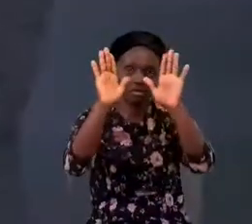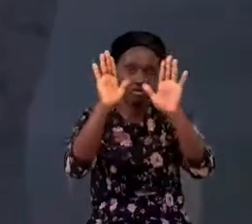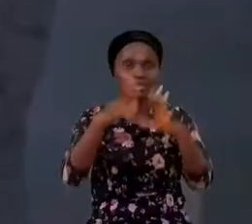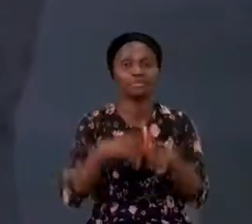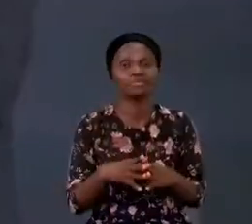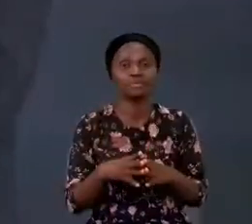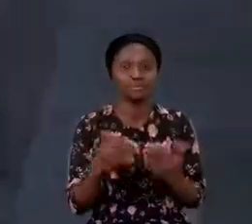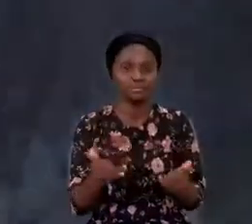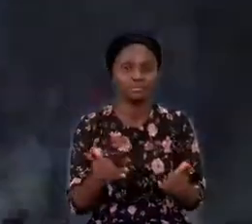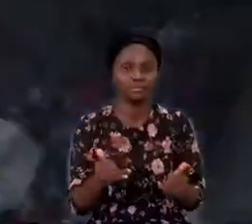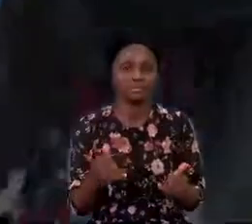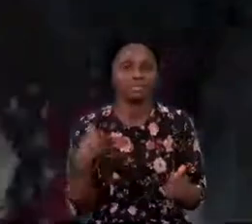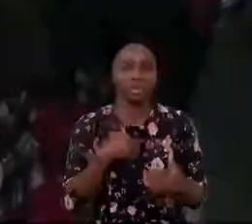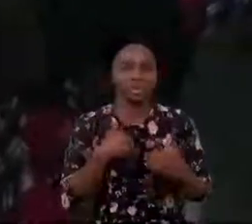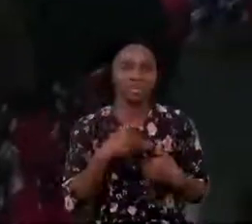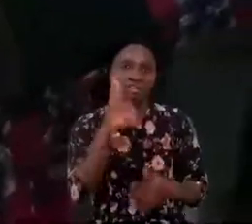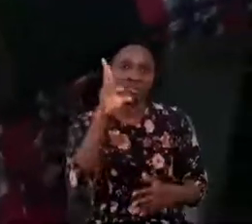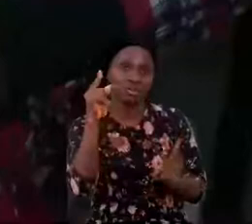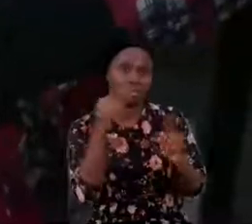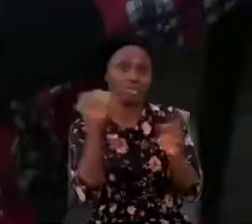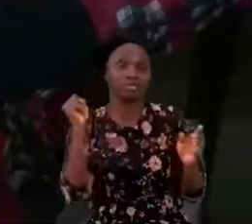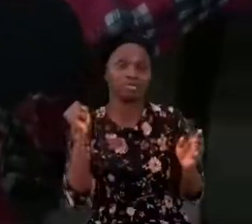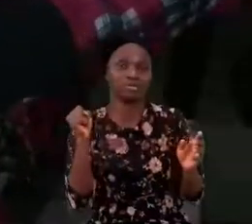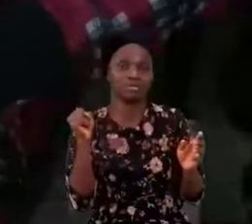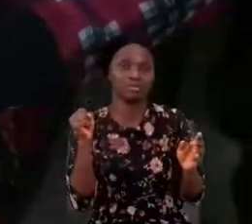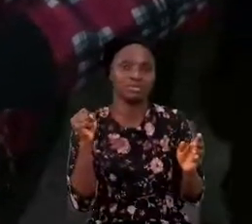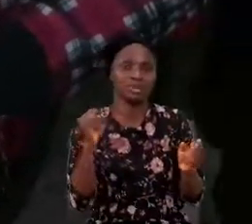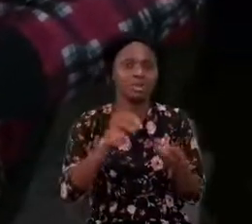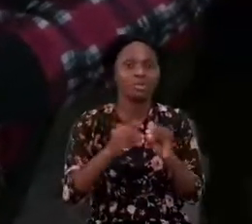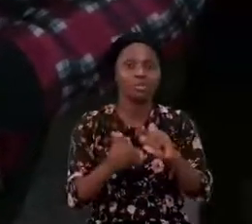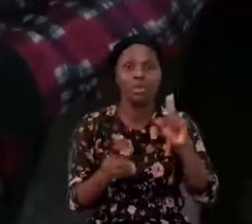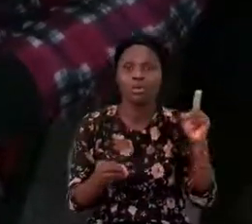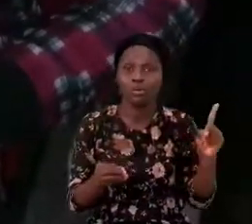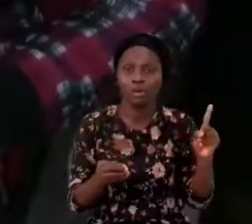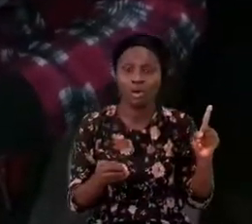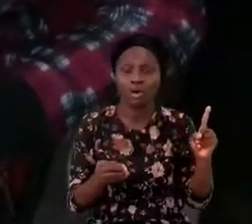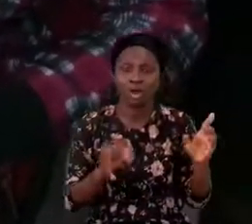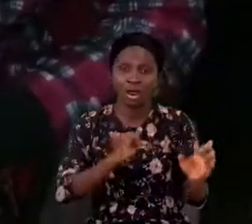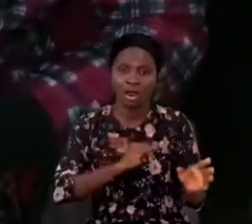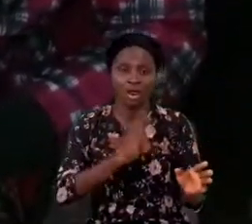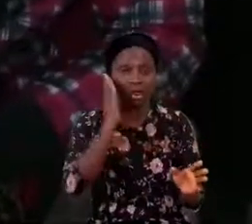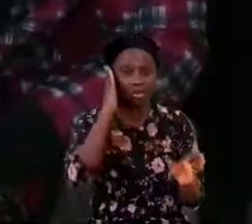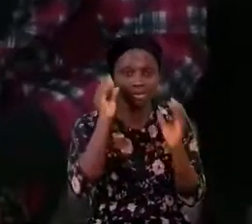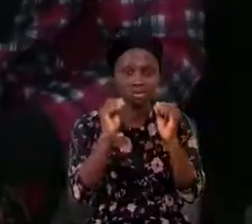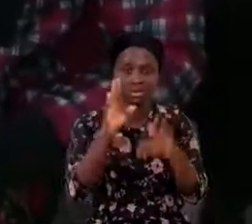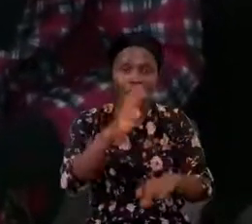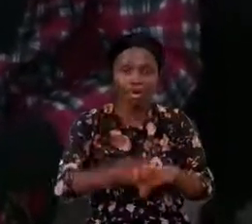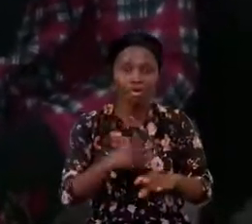parlerai des adolescents. Premier point donc. Deuxième point, je vais parler des